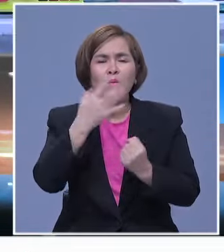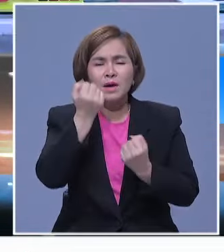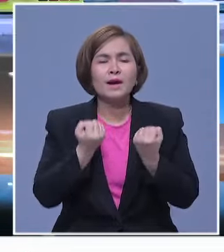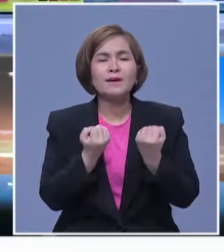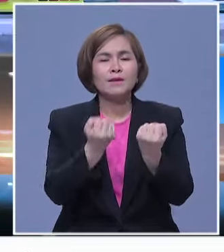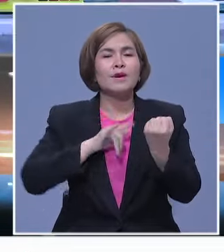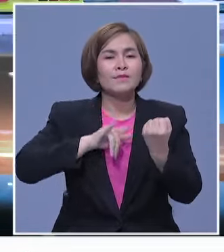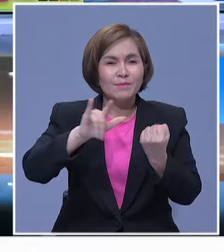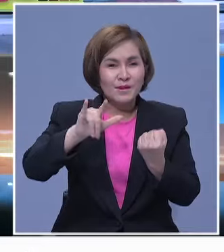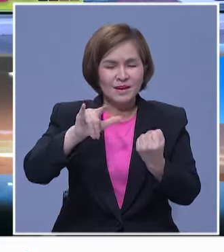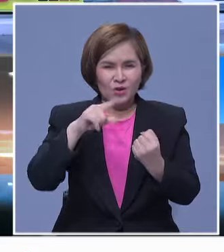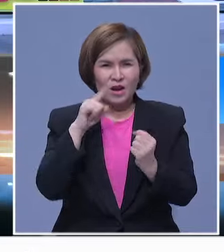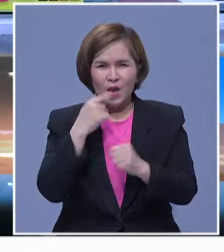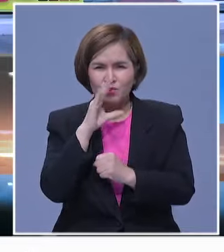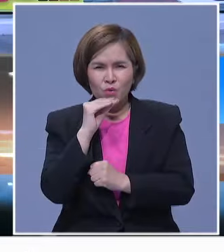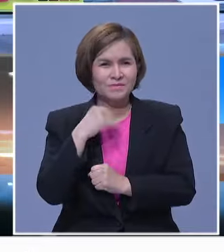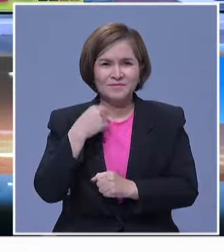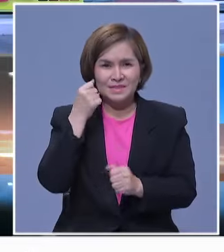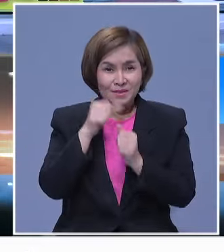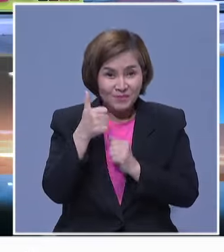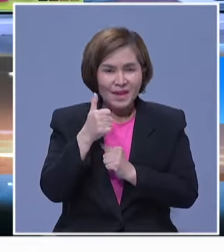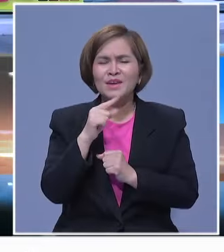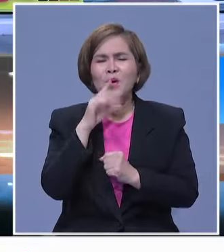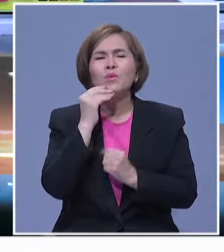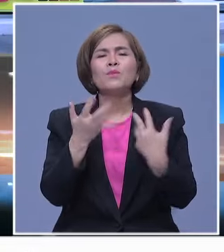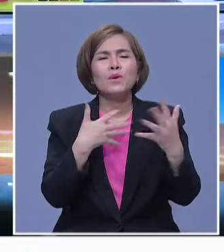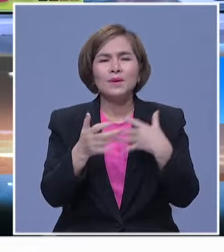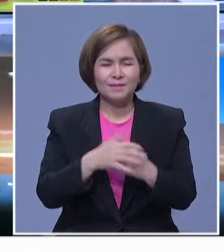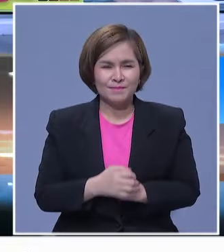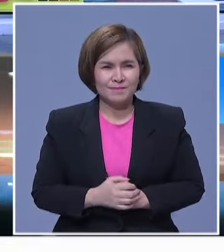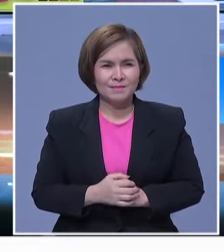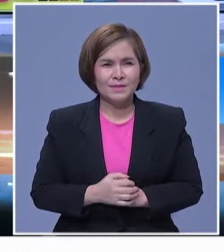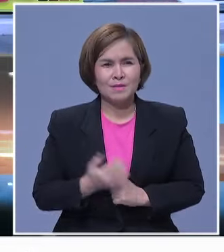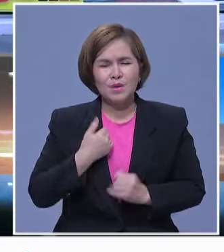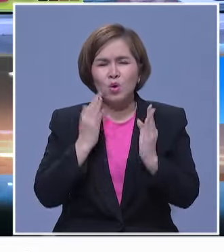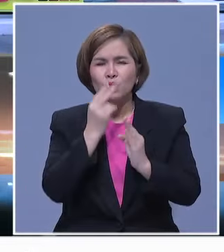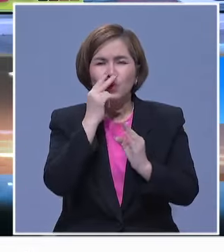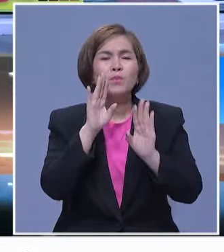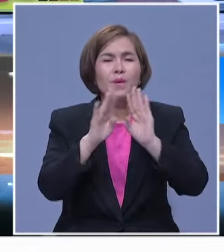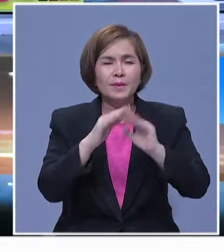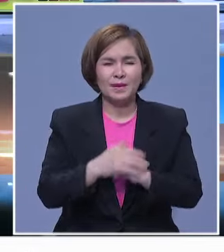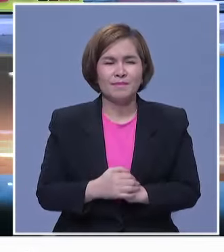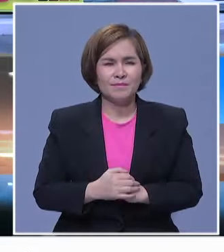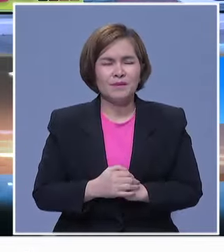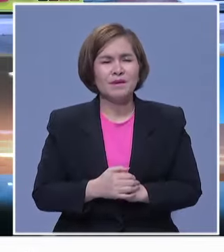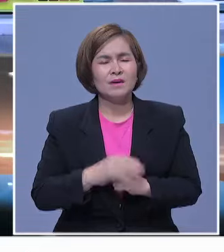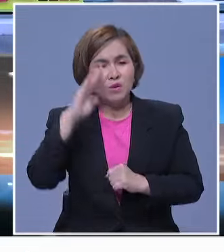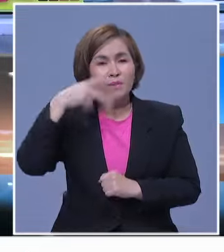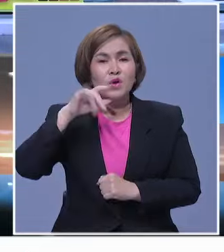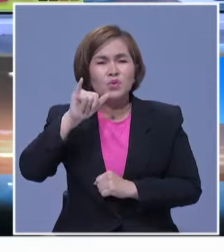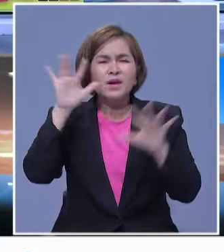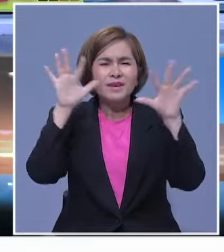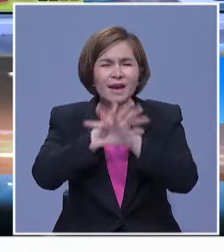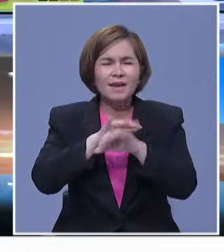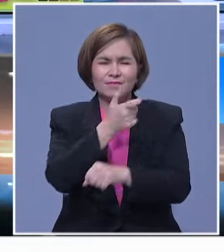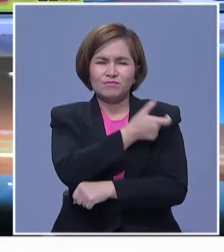าใครพูดแต่ไม่เป็นไรไม่ต้องไปย้อนถึงตรงนั้น ใครพูดช่างมันคือตอนนั้นมีคนเปรียบเปรยว่าพลเอกประยุทธ์เนี่ยเหมือนรปภ.ที่ถูกนำม